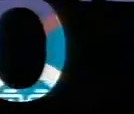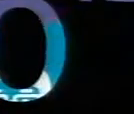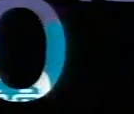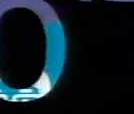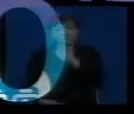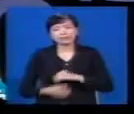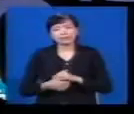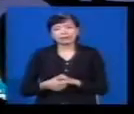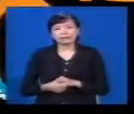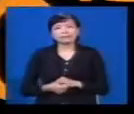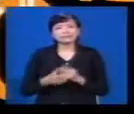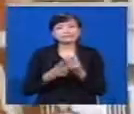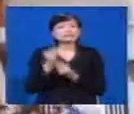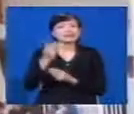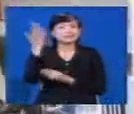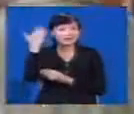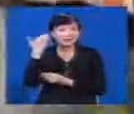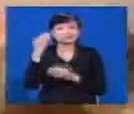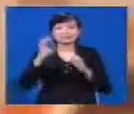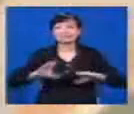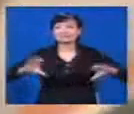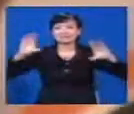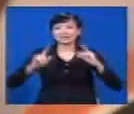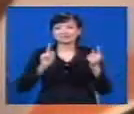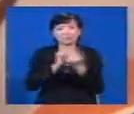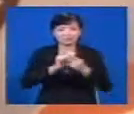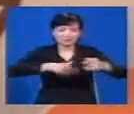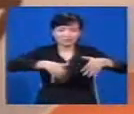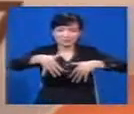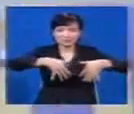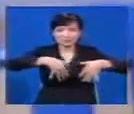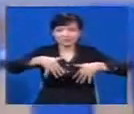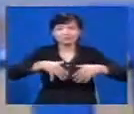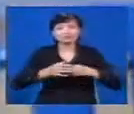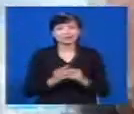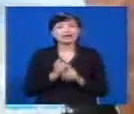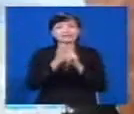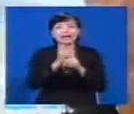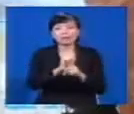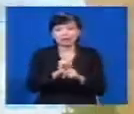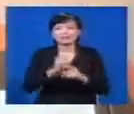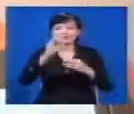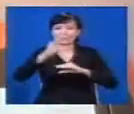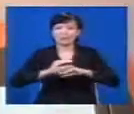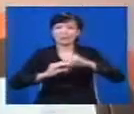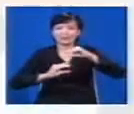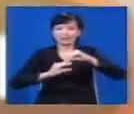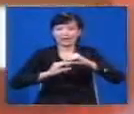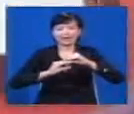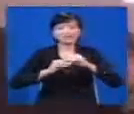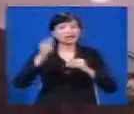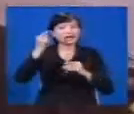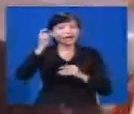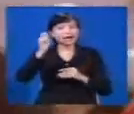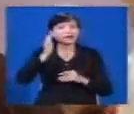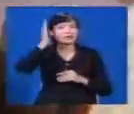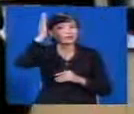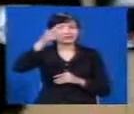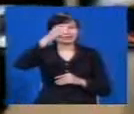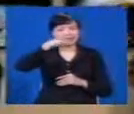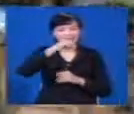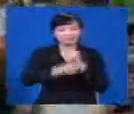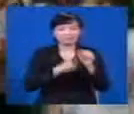หลังจากสัปดาห์ที่แล้วรายการรัฐบาลยิ่งลักษณ์พบประชาชนตามติดการสัญจรโครงการสร้างอนาคตไทย